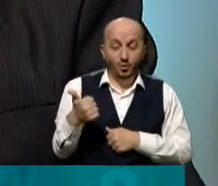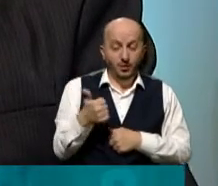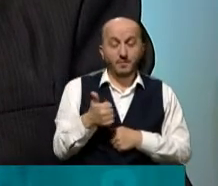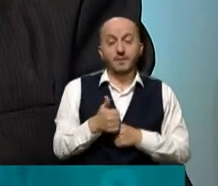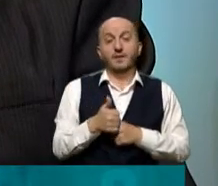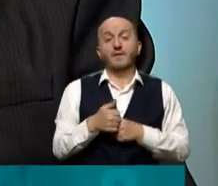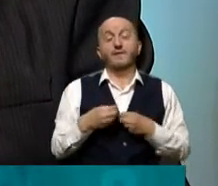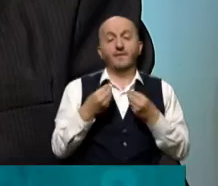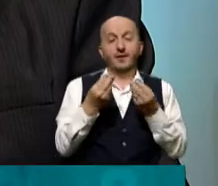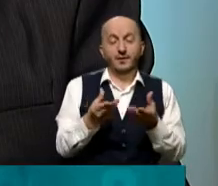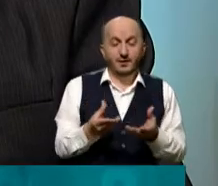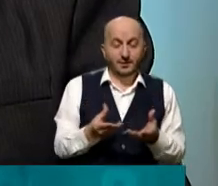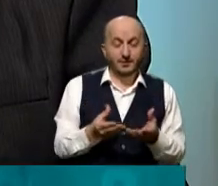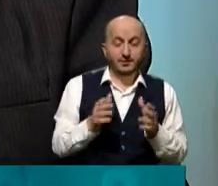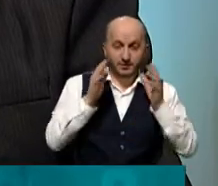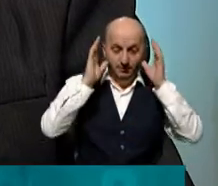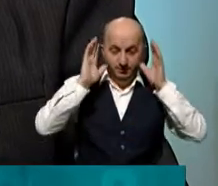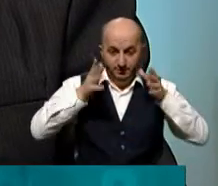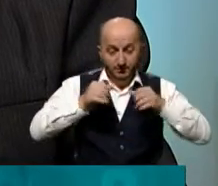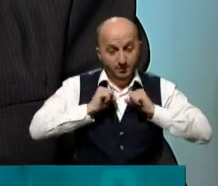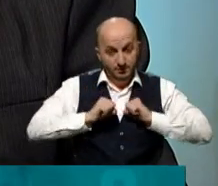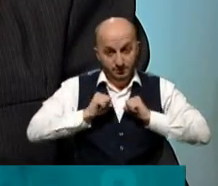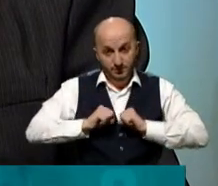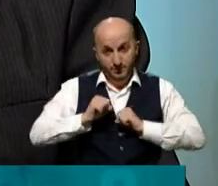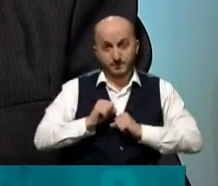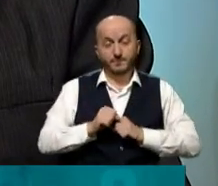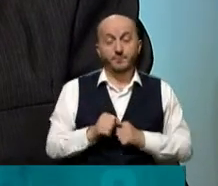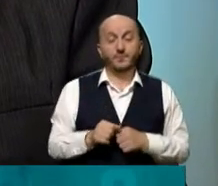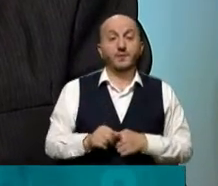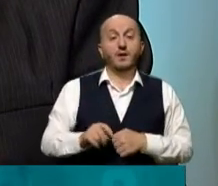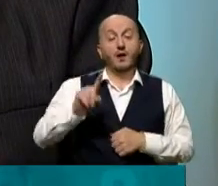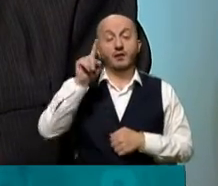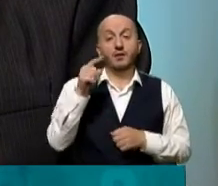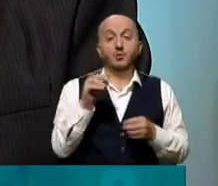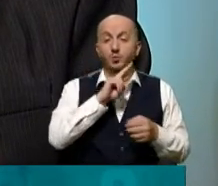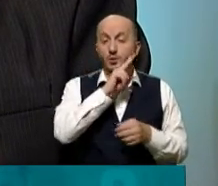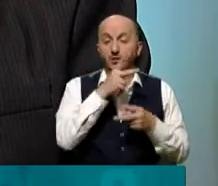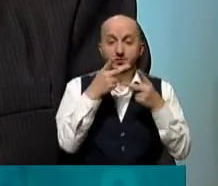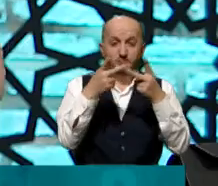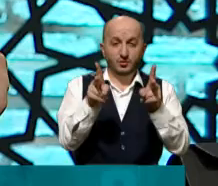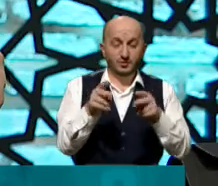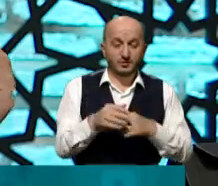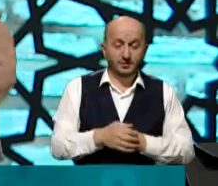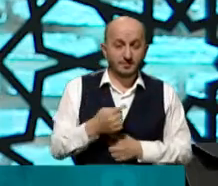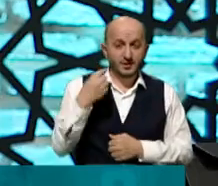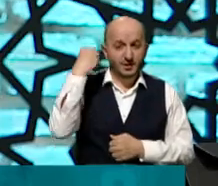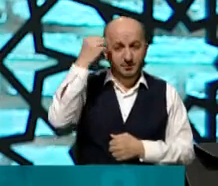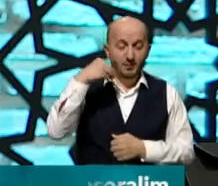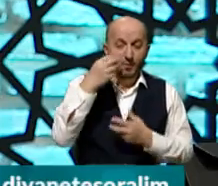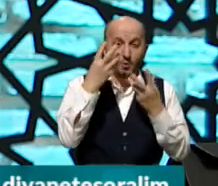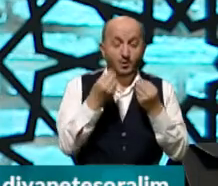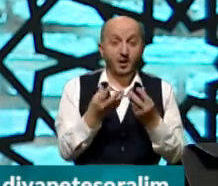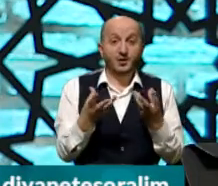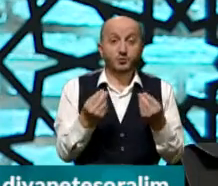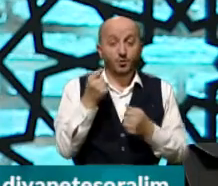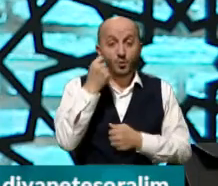ehemmiyeti vererek namaz kılmaya gayret edelim. Eyvallah. Ana bak kusurlarımızı bağışla. Amin. Hocam bir imam olarak en çok özlediğim şeylerden